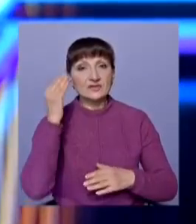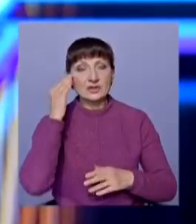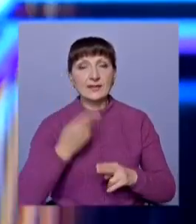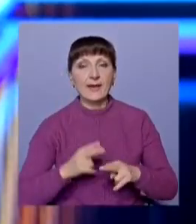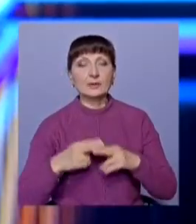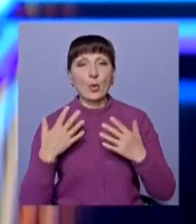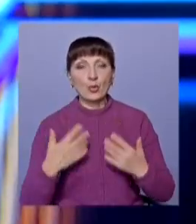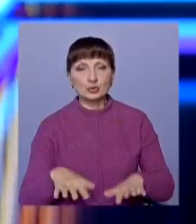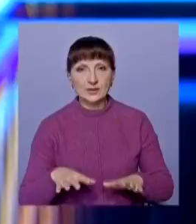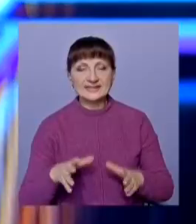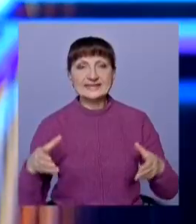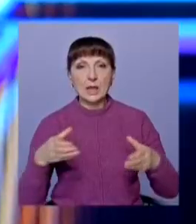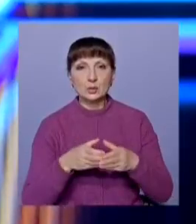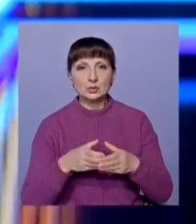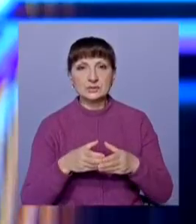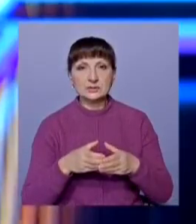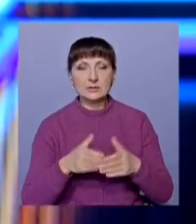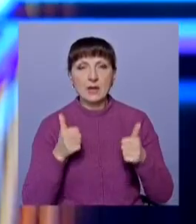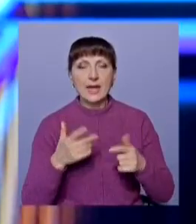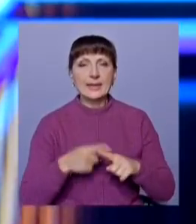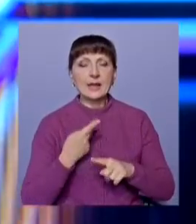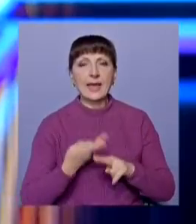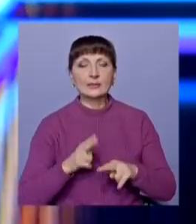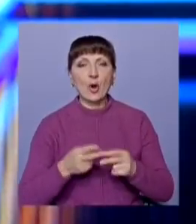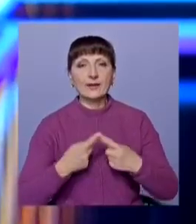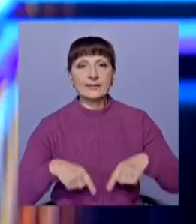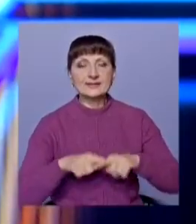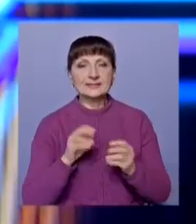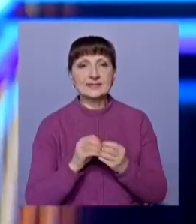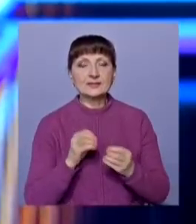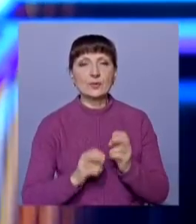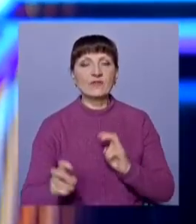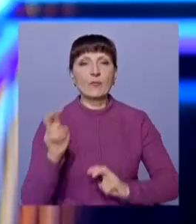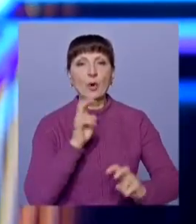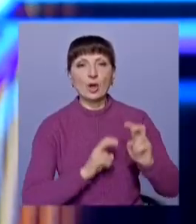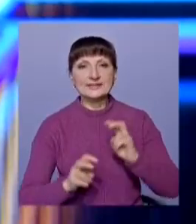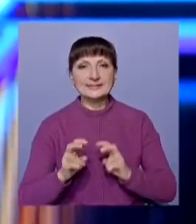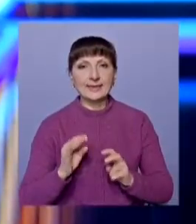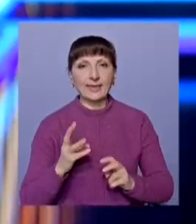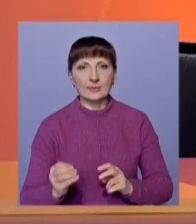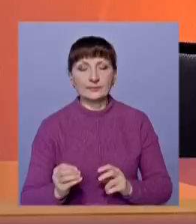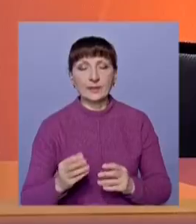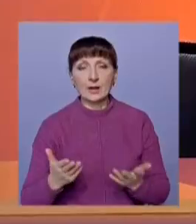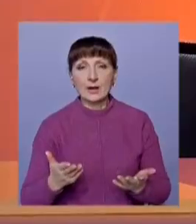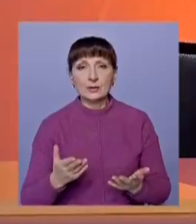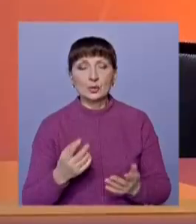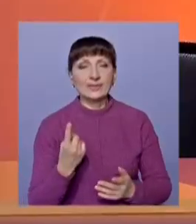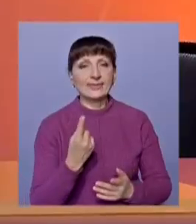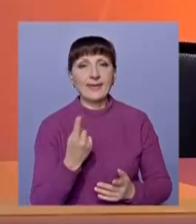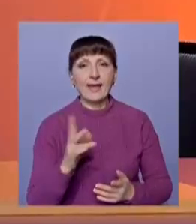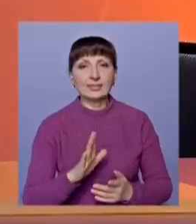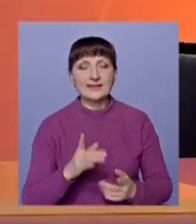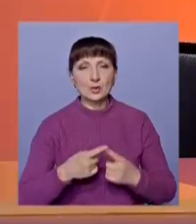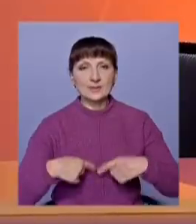некий сформировавшийся союз, или же эта организация до сих пор, да, находится в поиске неких компромиссов? Ну, дело в том, что ни одна из